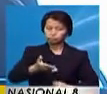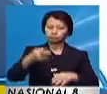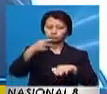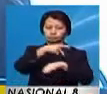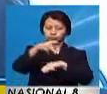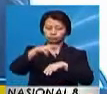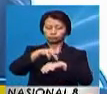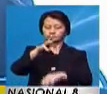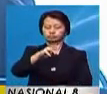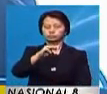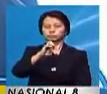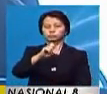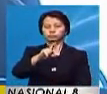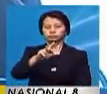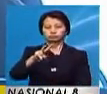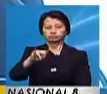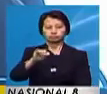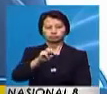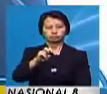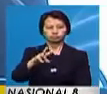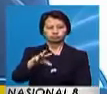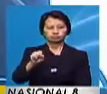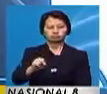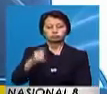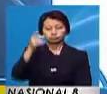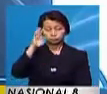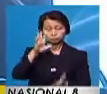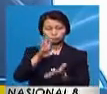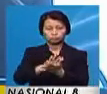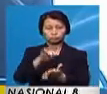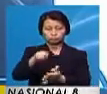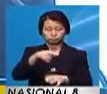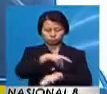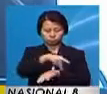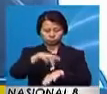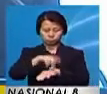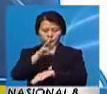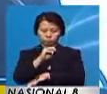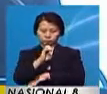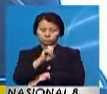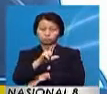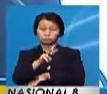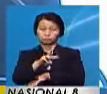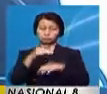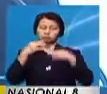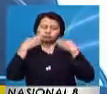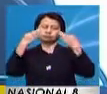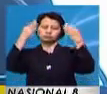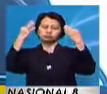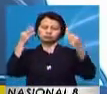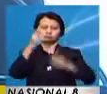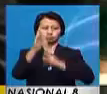hotel industries. I believe Maldives is one of the more favoured tourism destinations in the world.